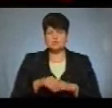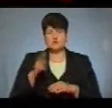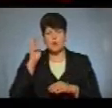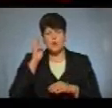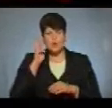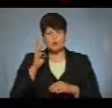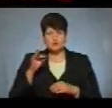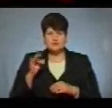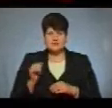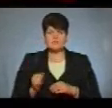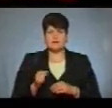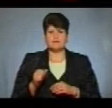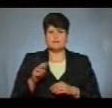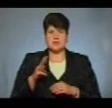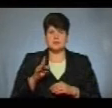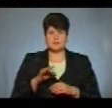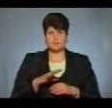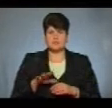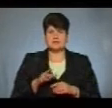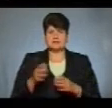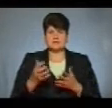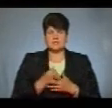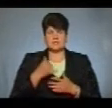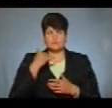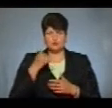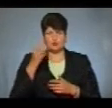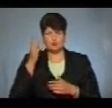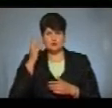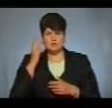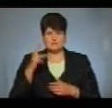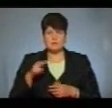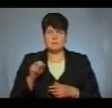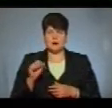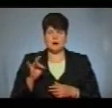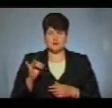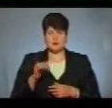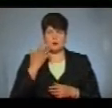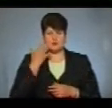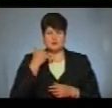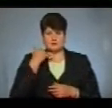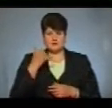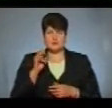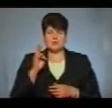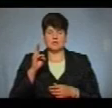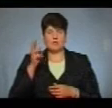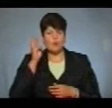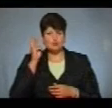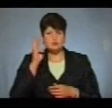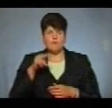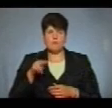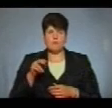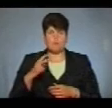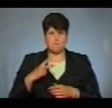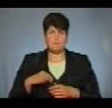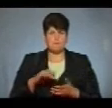цією адресою консульства у Марселі не було. Знайшли телефон посольства України в Парижі. Коли ми зателефонували до консула у Париж,